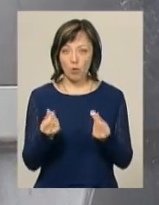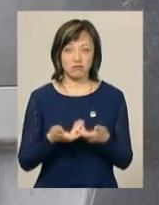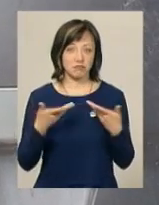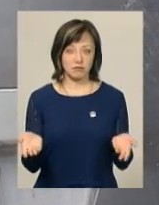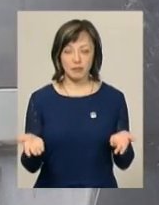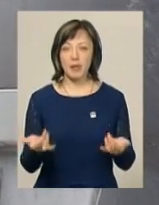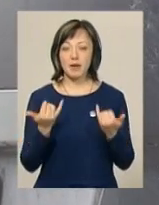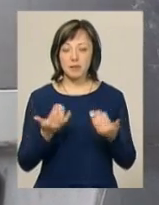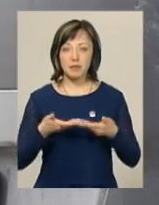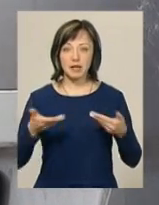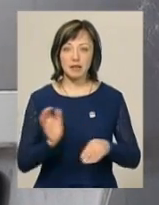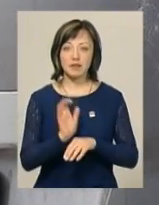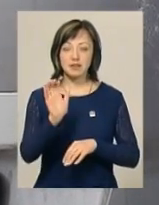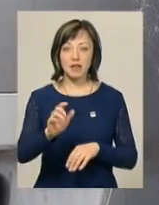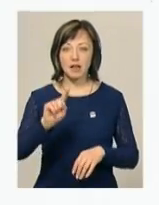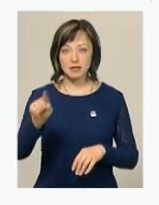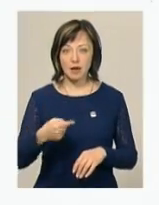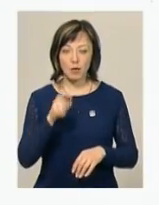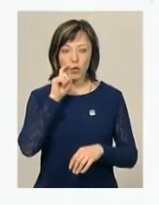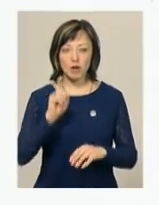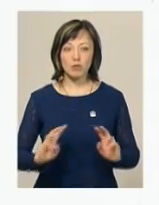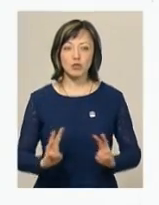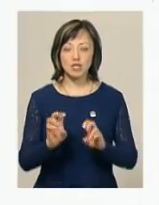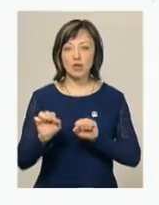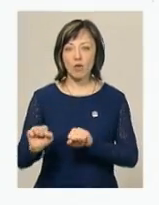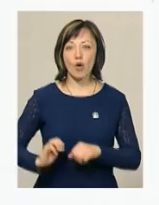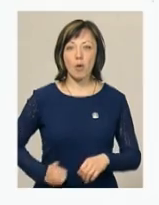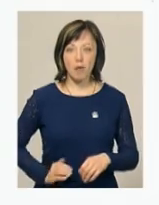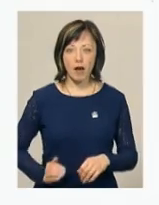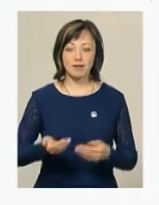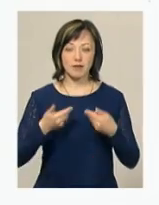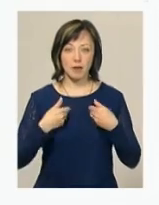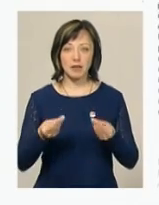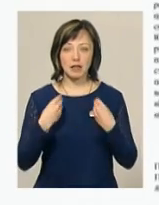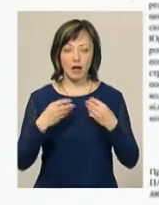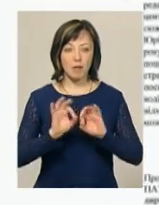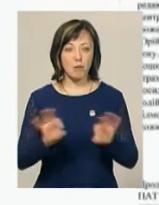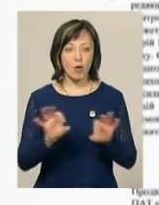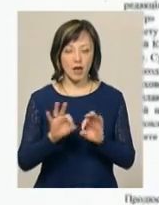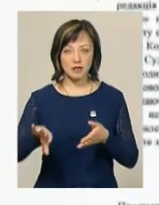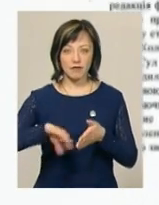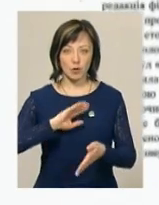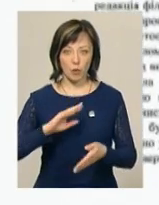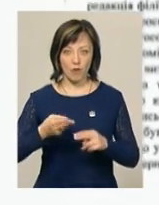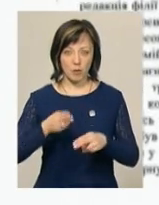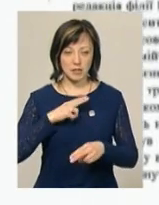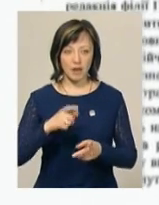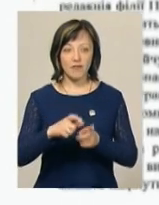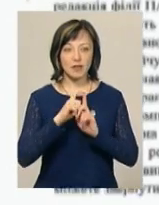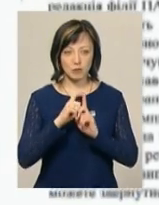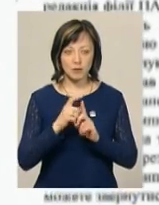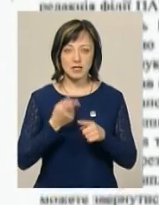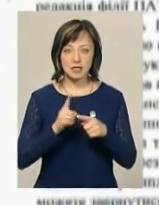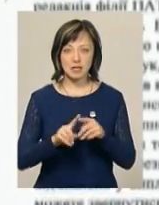немає. «Ми надіслали інформаційний запит до української пожежно-страхової компанії, аби нам надали пояснення щодо відмови компенсації. Відповідь у